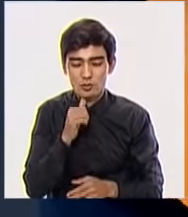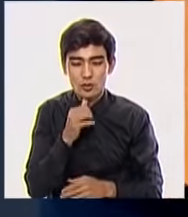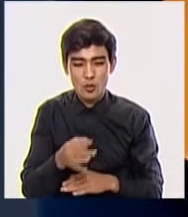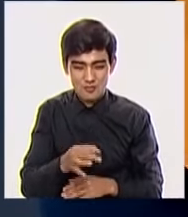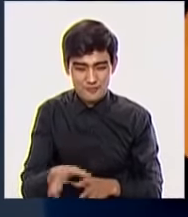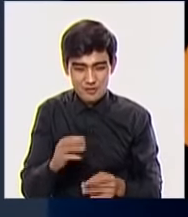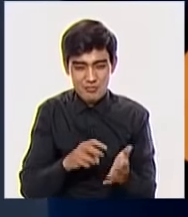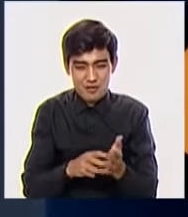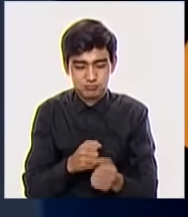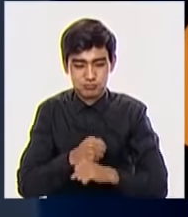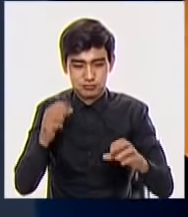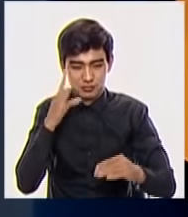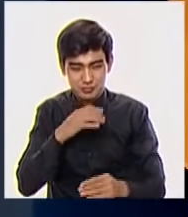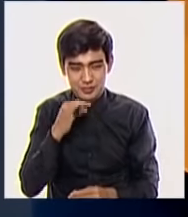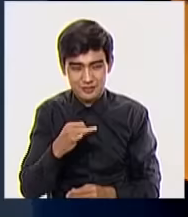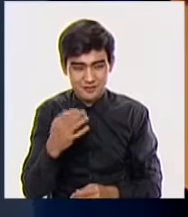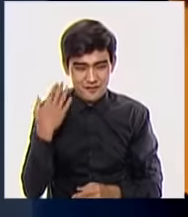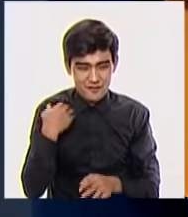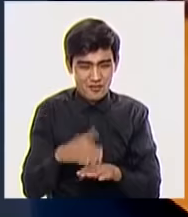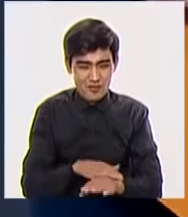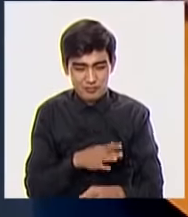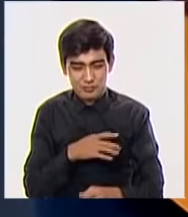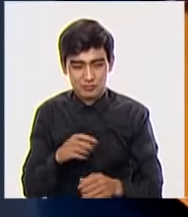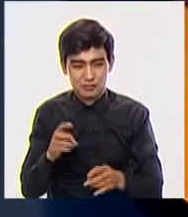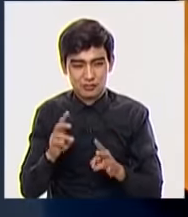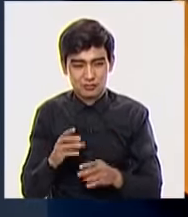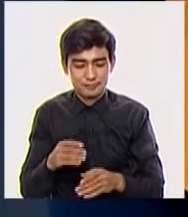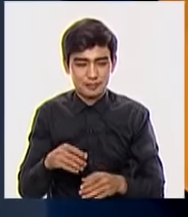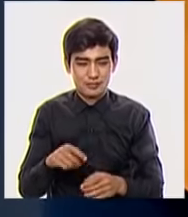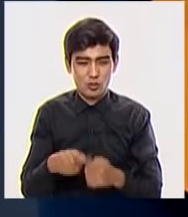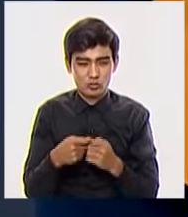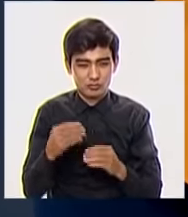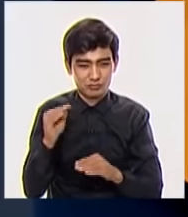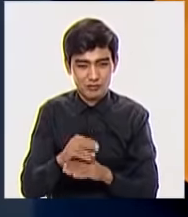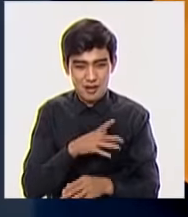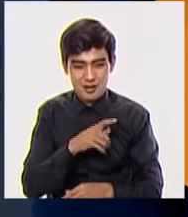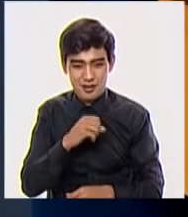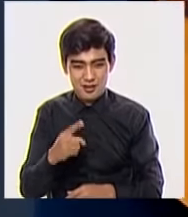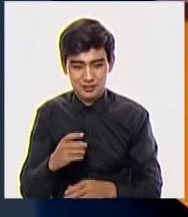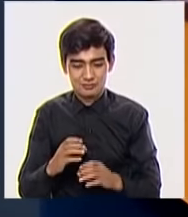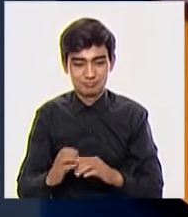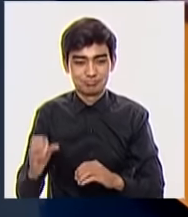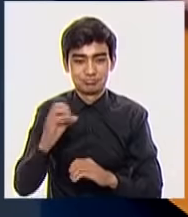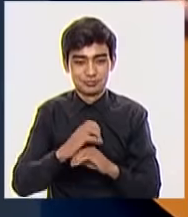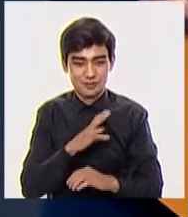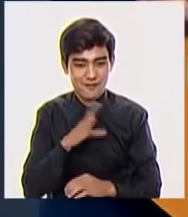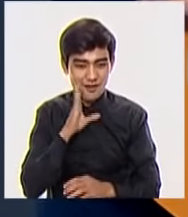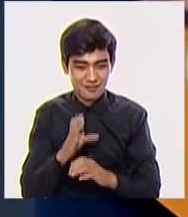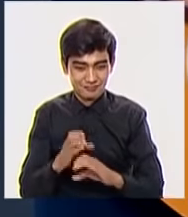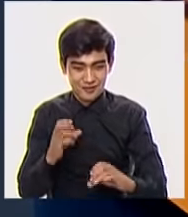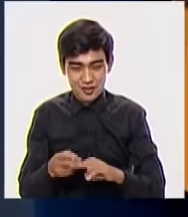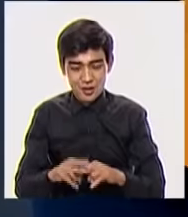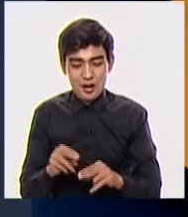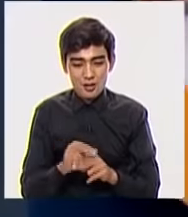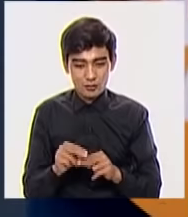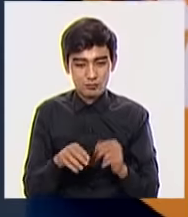воздух. Долгожданный газопровод, по их мнению, прокладывают с нарушениями. Из-за того, что газ провели поверх водопровода, доступ к ремонту